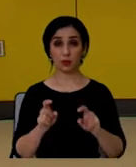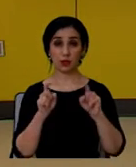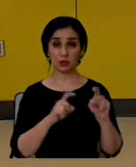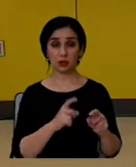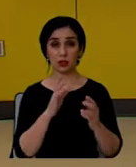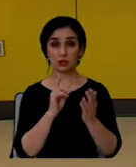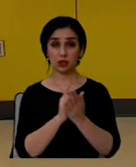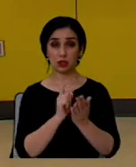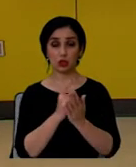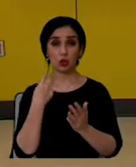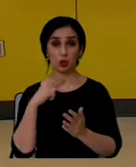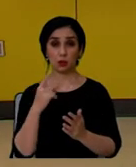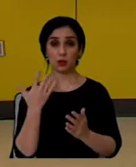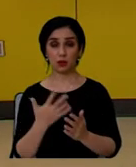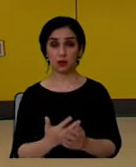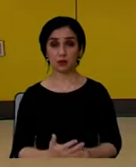Переходим к задаче номер